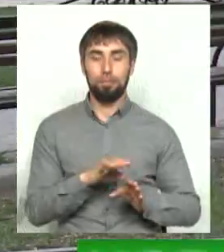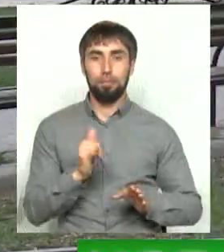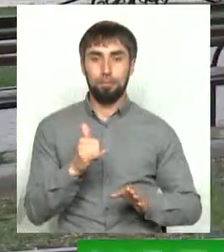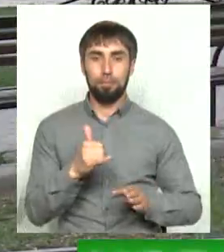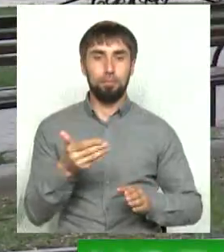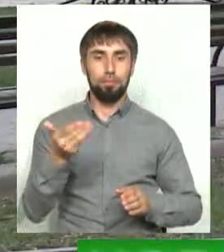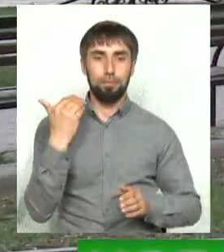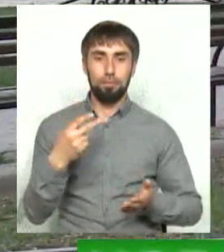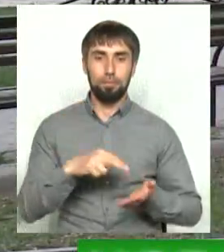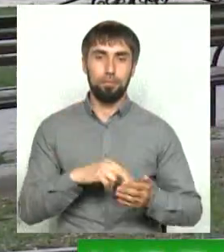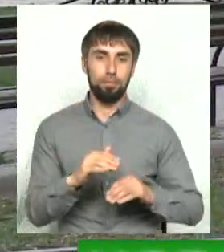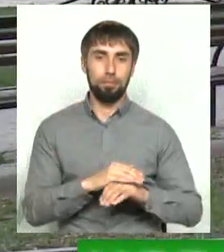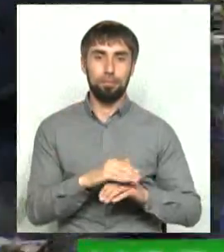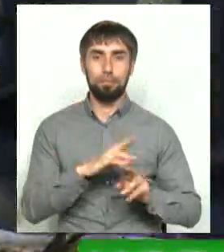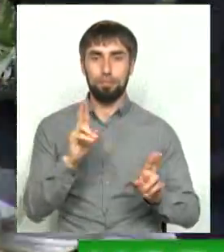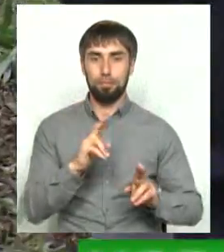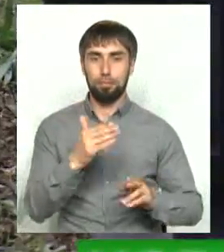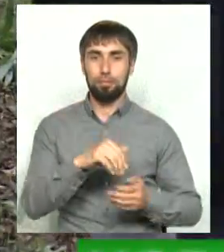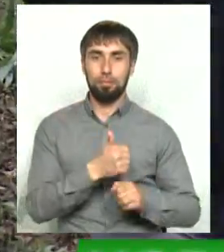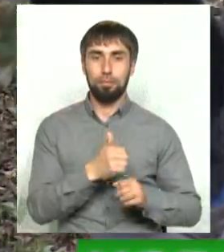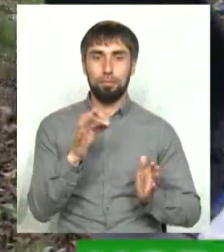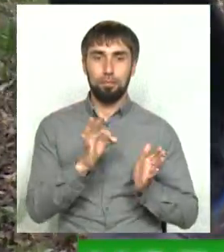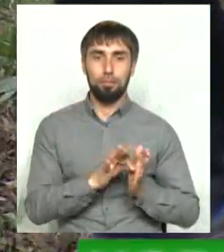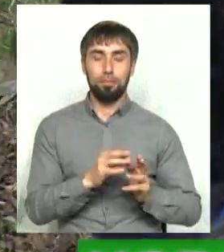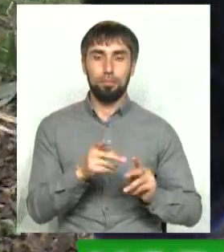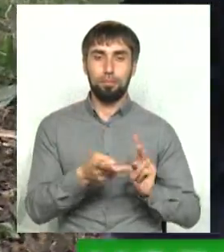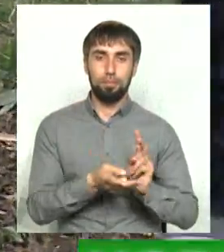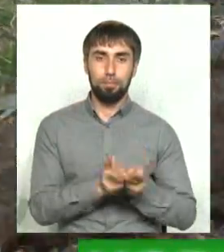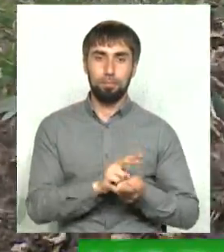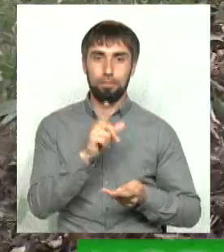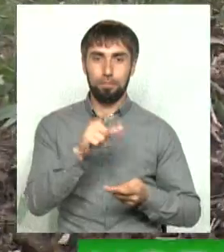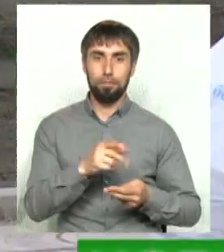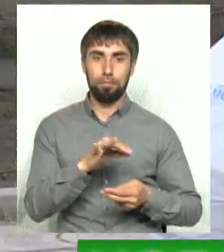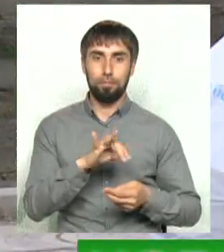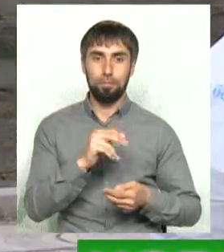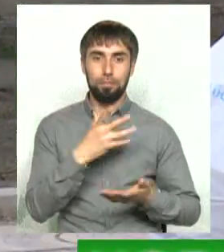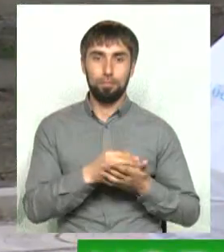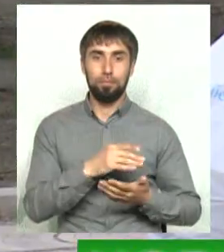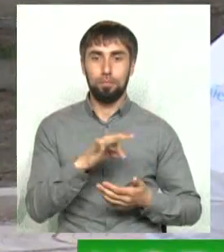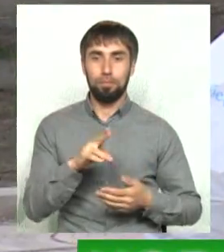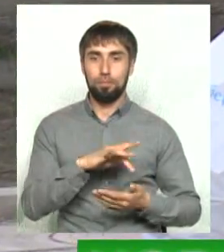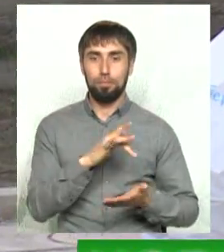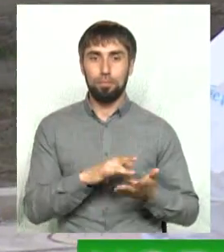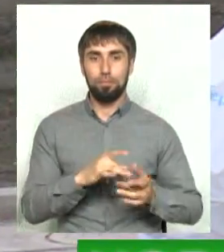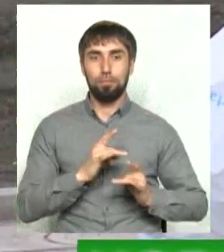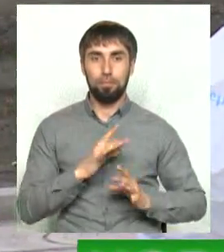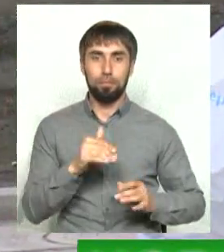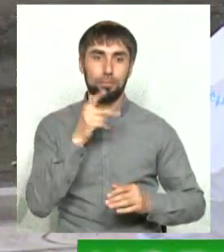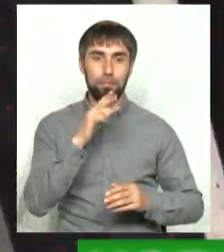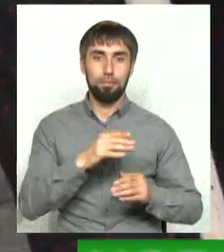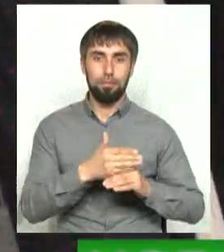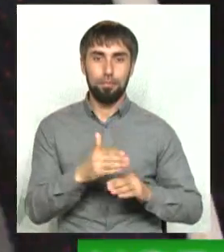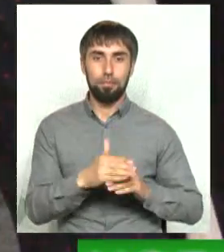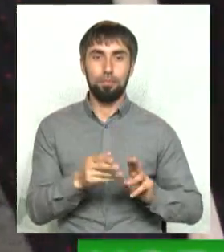субботники давно стали доброй традицией, ведь их главная цель – превратить рутинную работу по уборке своего рода в городской праздник, который